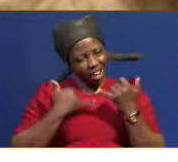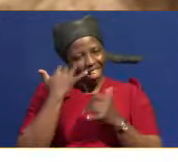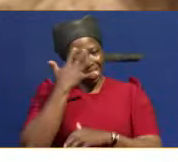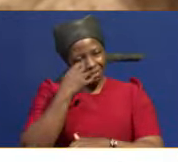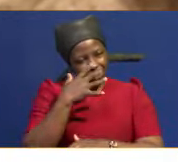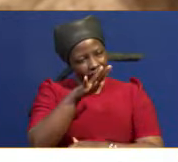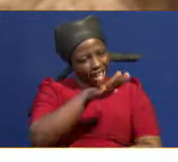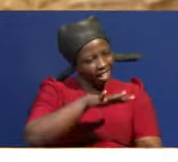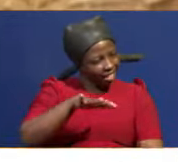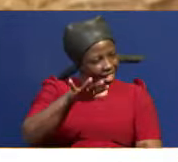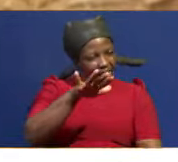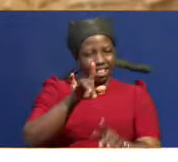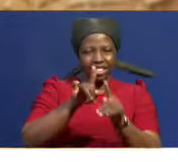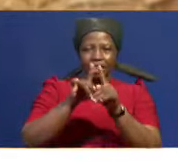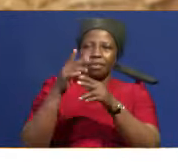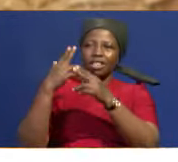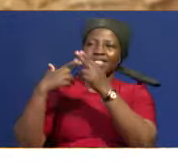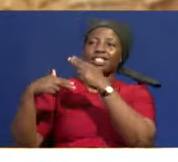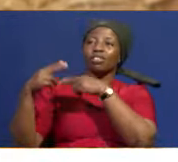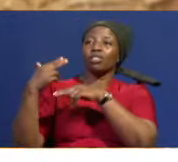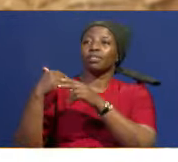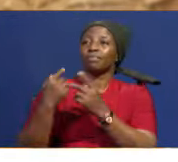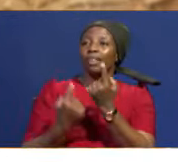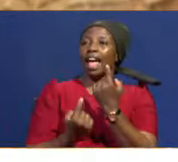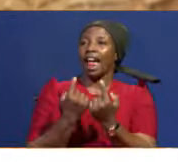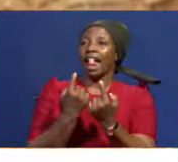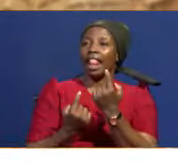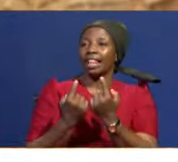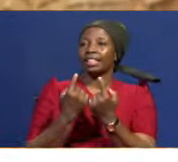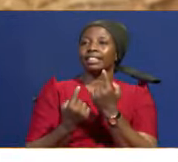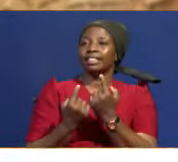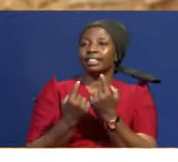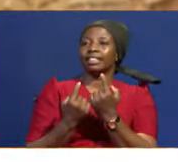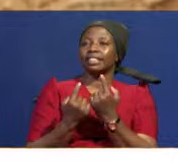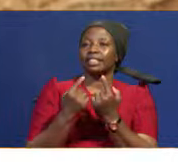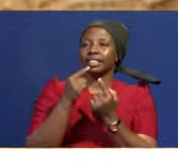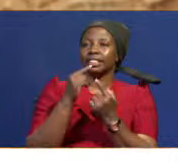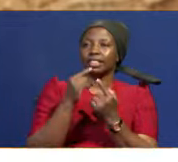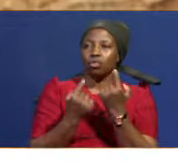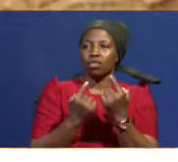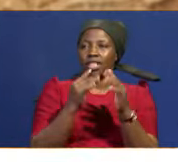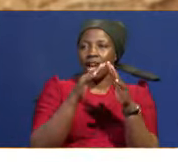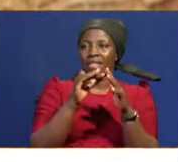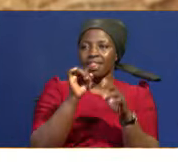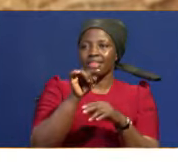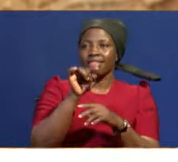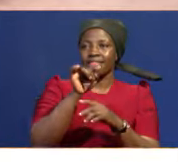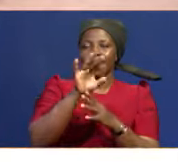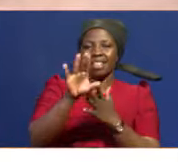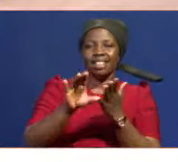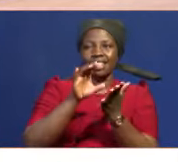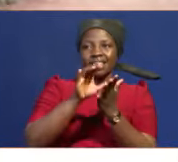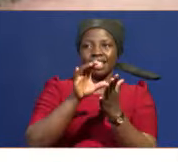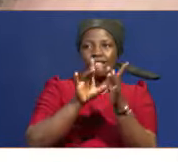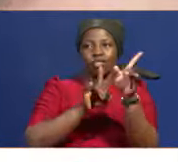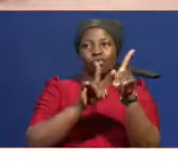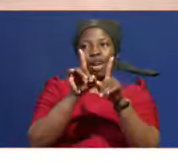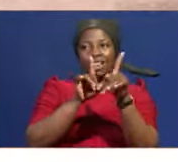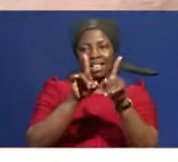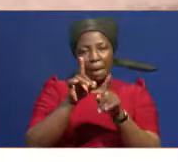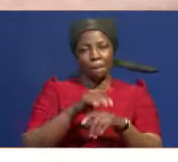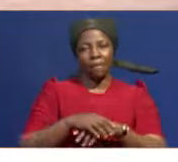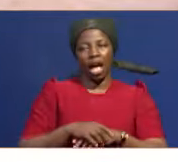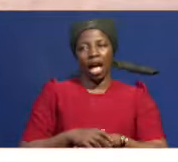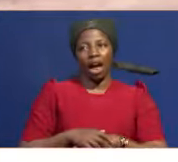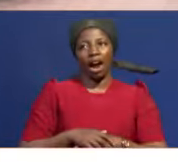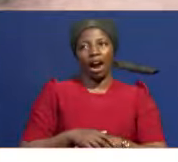ambao wanaelezewa. Hell's Kitchen is the epitome of tourism center. This season at least